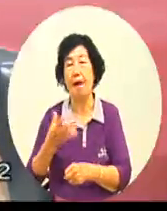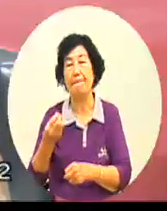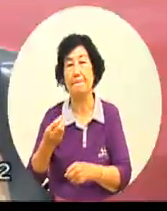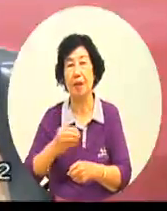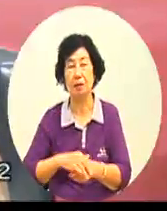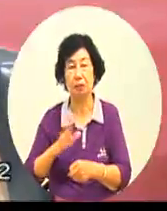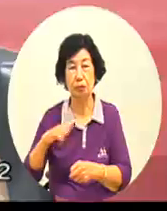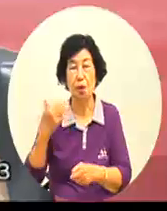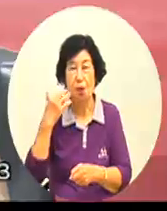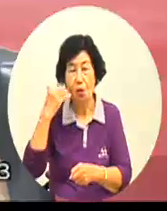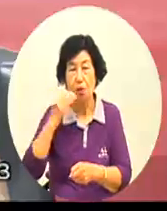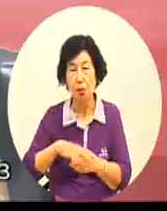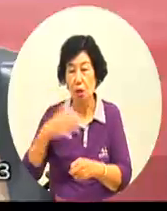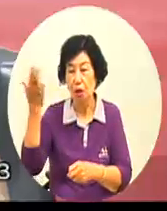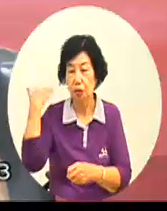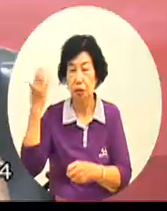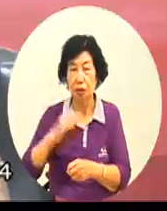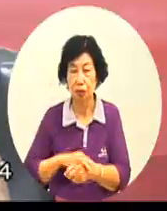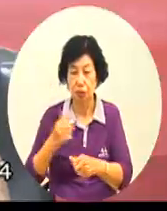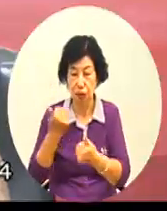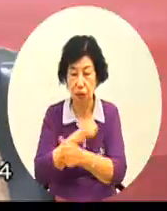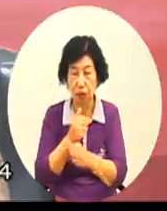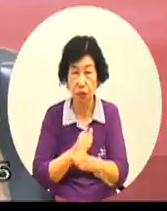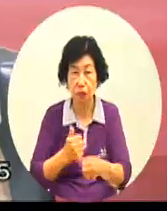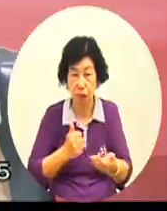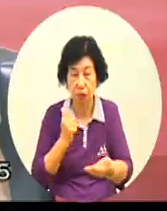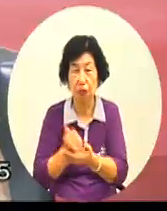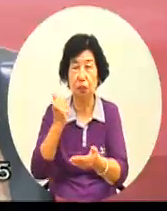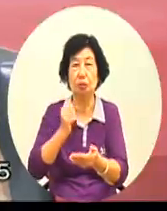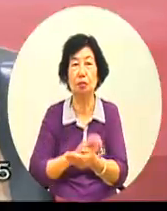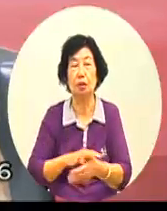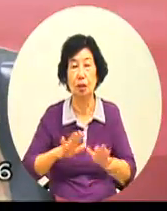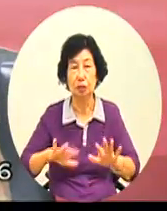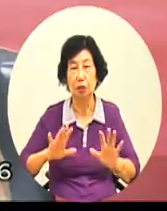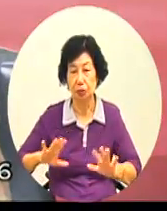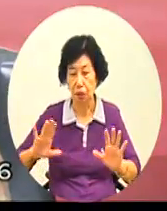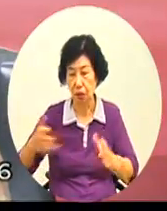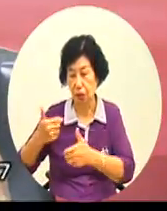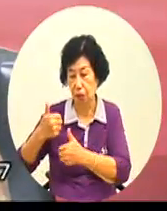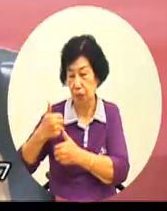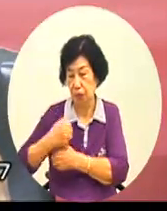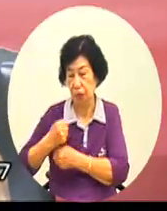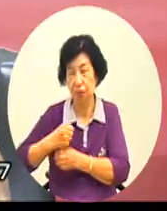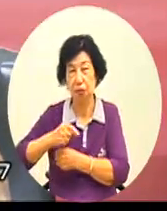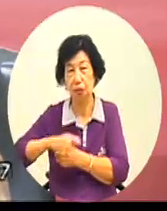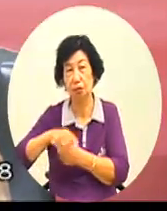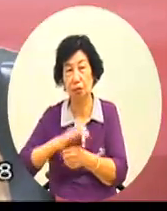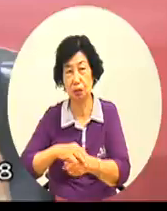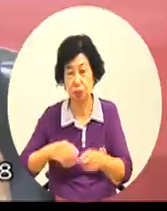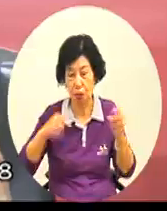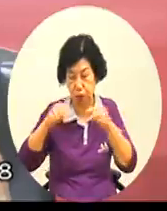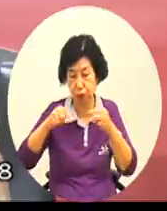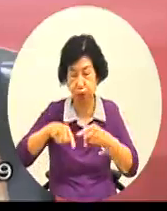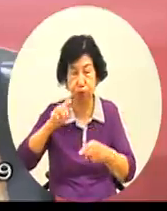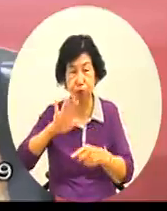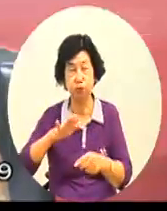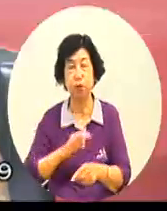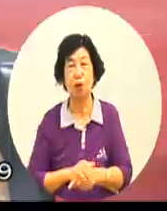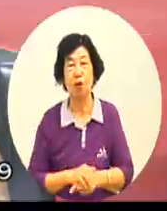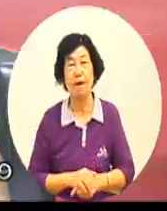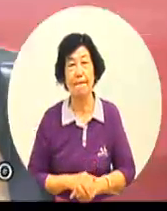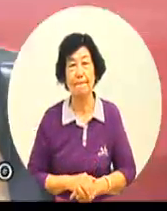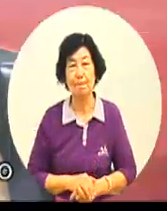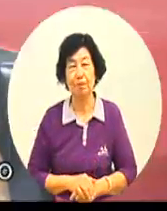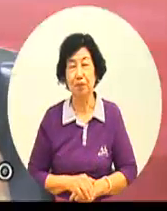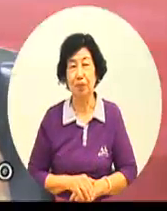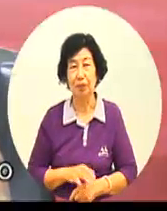录取我，今天的国军不会被人家欺负到这个样子。 对，你现在就是将军了。 谢谢主席，谢谢。如果你当总